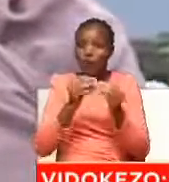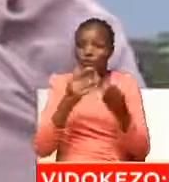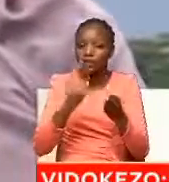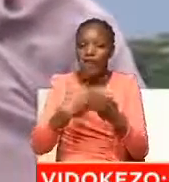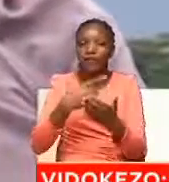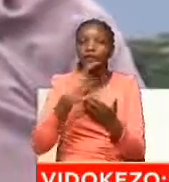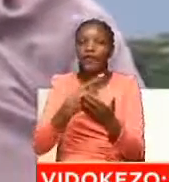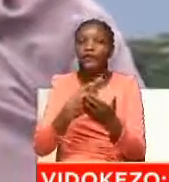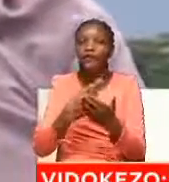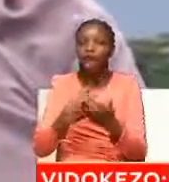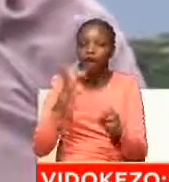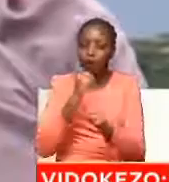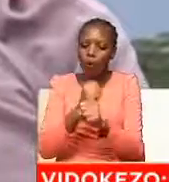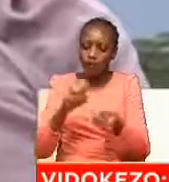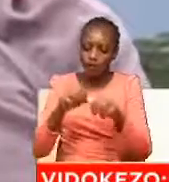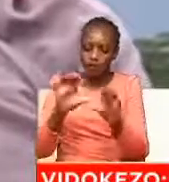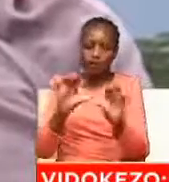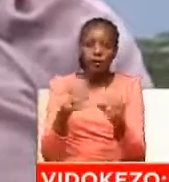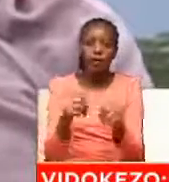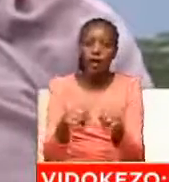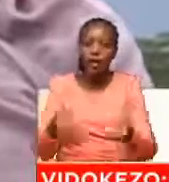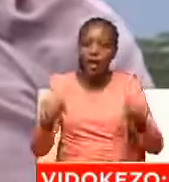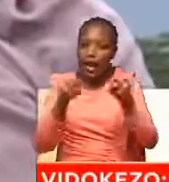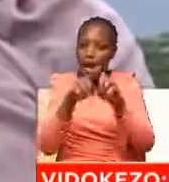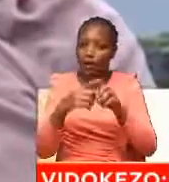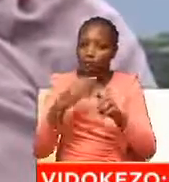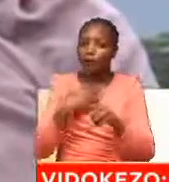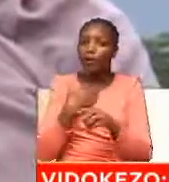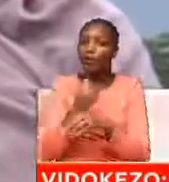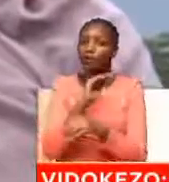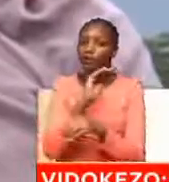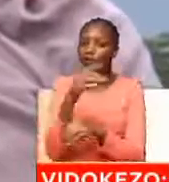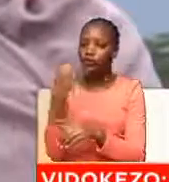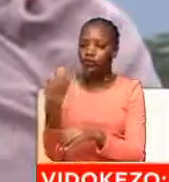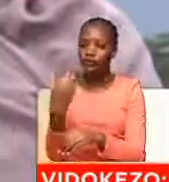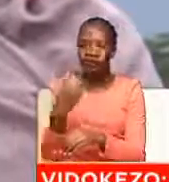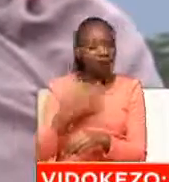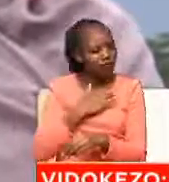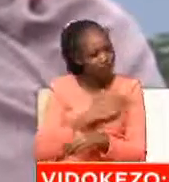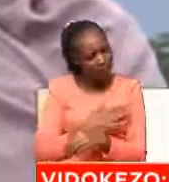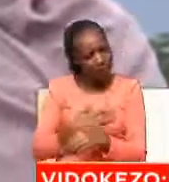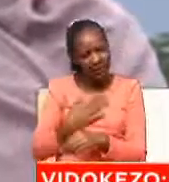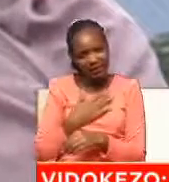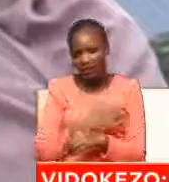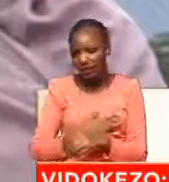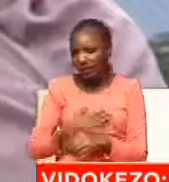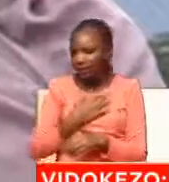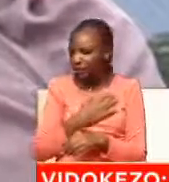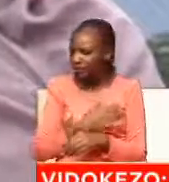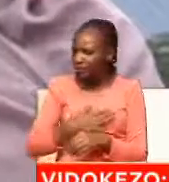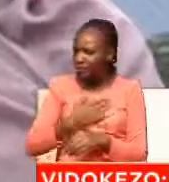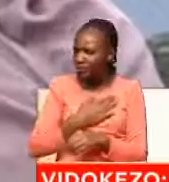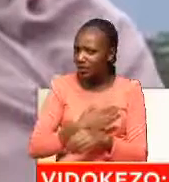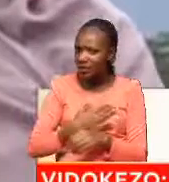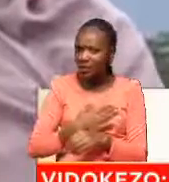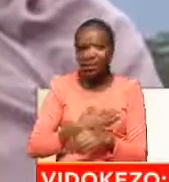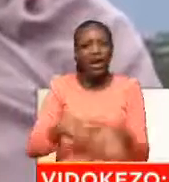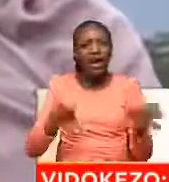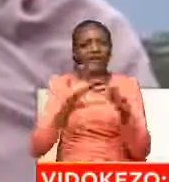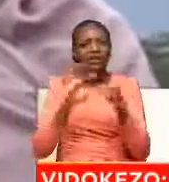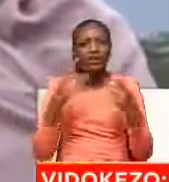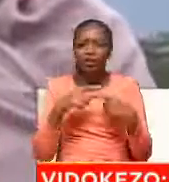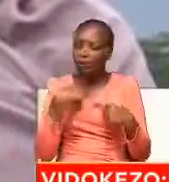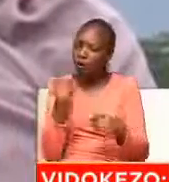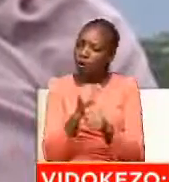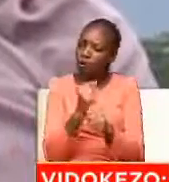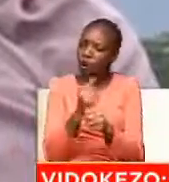kwamba kasi inaendelea vizuri. Kitu ambayo tunataka kuomba wananchi washirikiane na watu ambao wanafanya hiyo